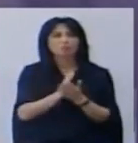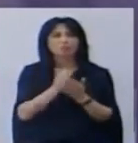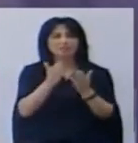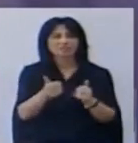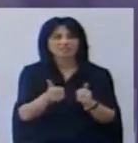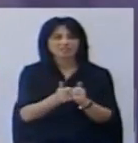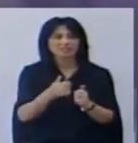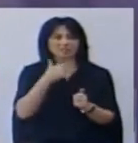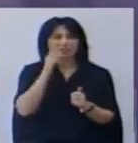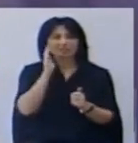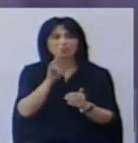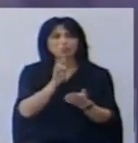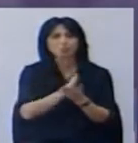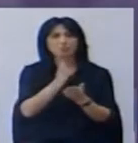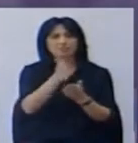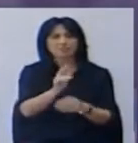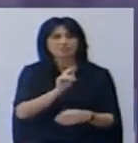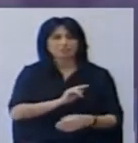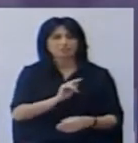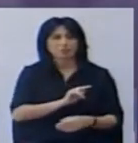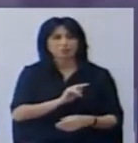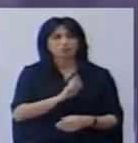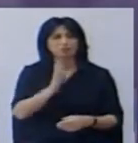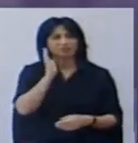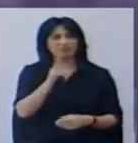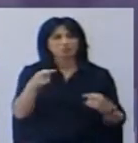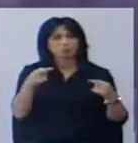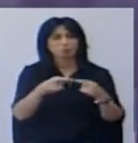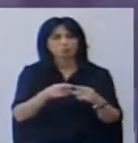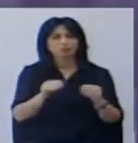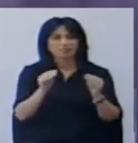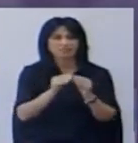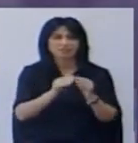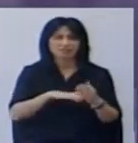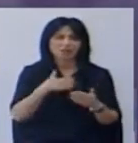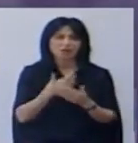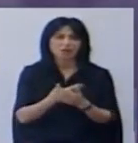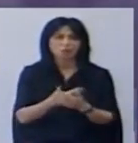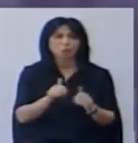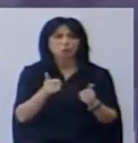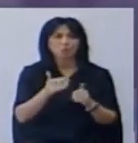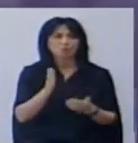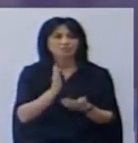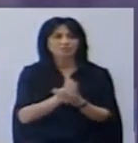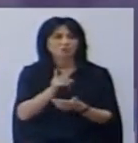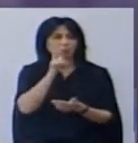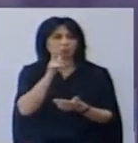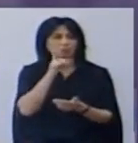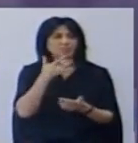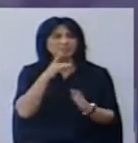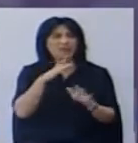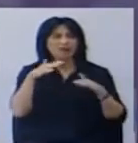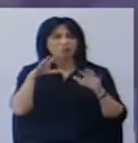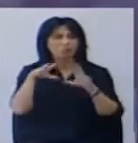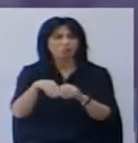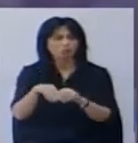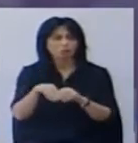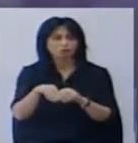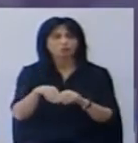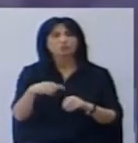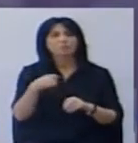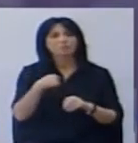თქვენს გვერდით, მე ვიქნები მუდამ თქვენს სამსახურში. ვიქნები ზუსტად ისეთივე აქტიური, როგორიც ვარ ქუთაისის საკრებულოში.